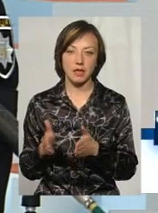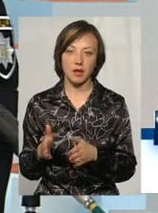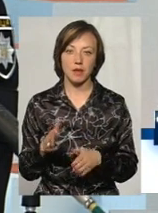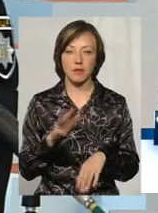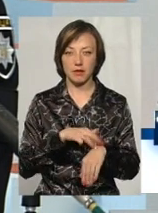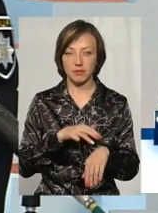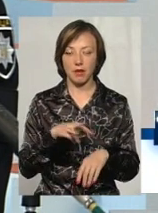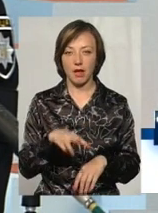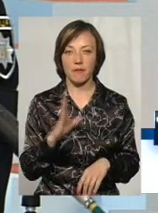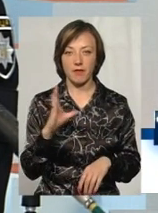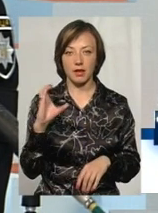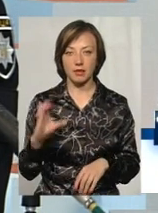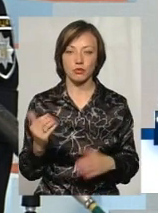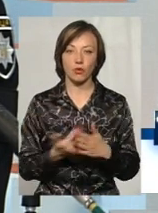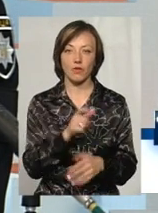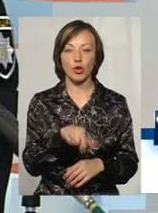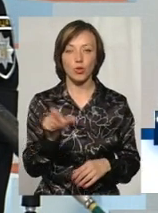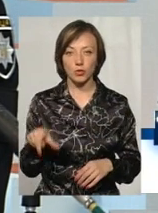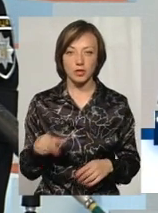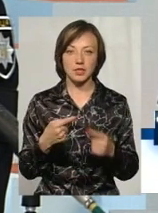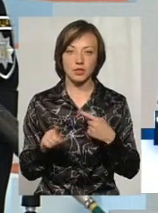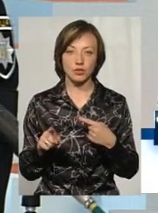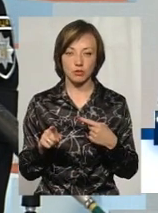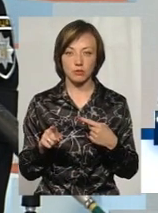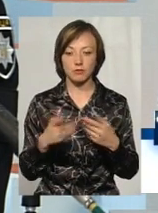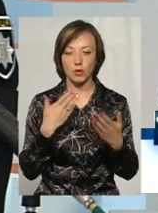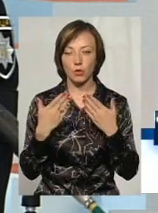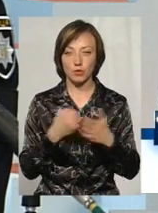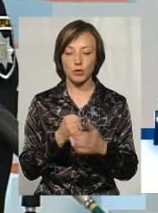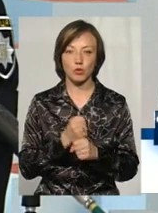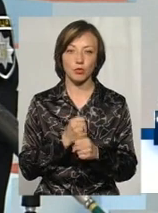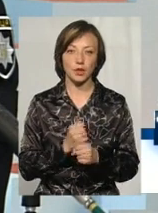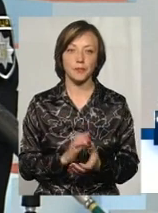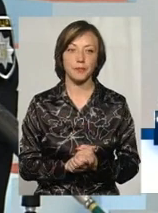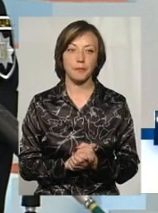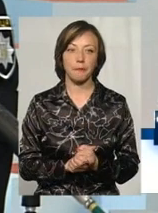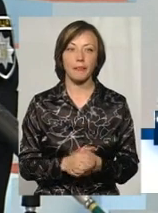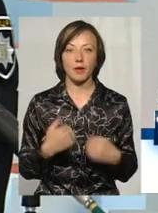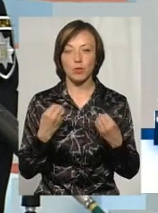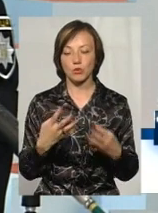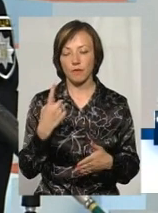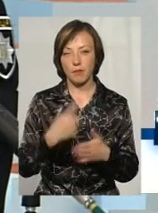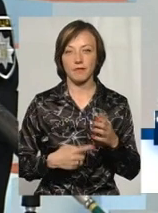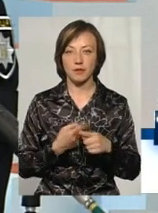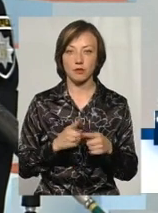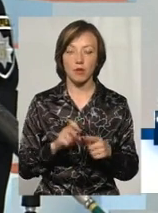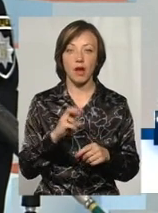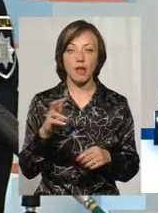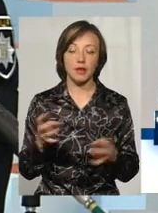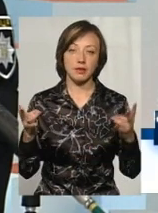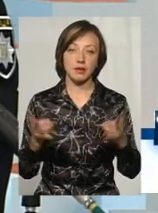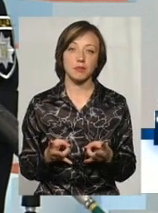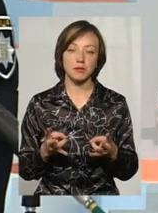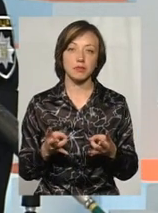МВС, нові люди з іншим підходом до роботи, тому я просто в цьому впевнений. Але для